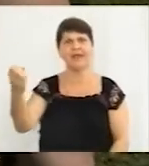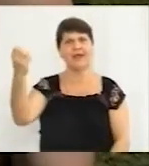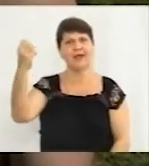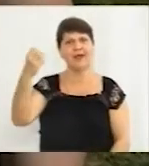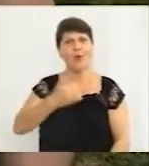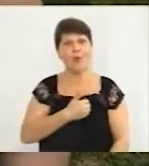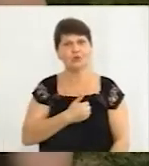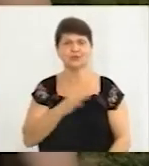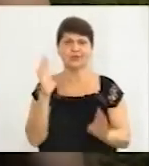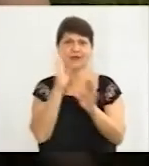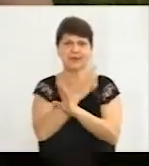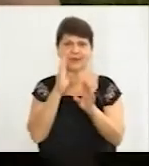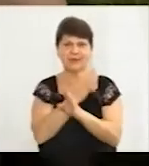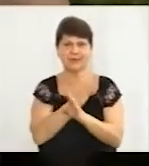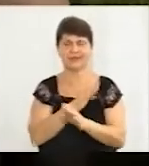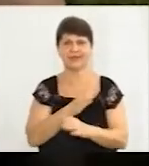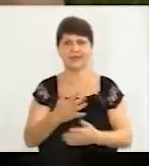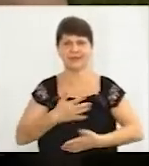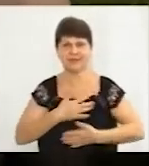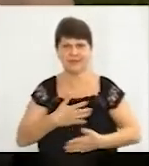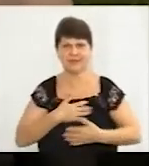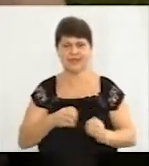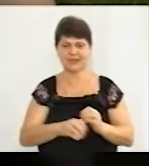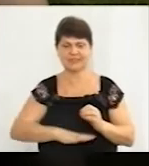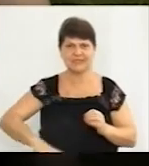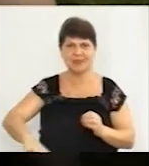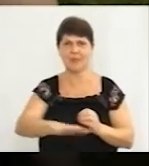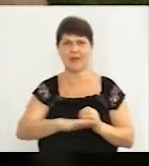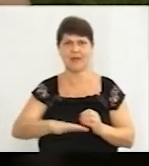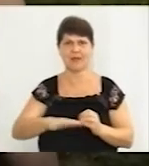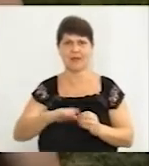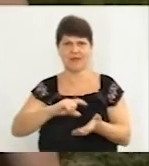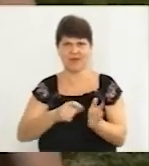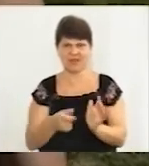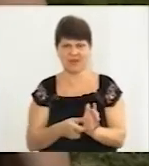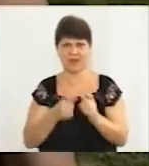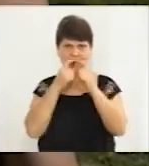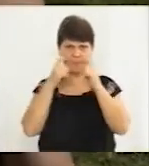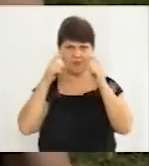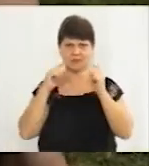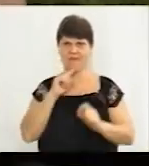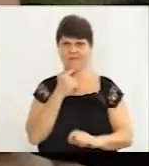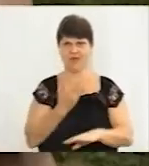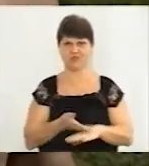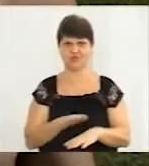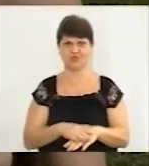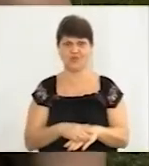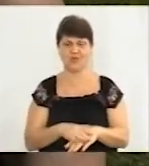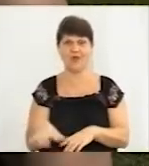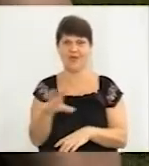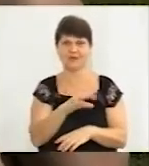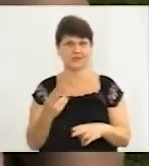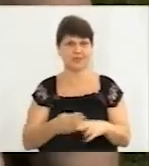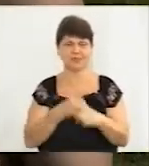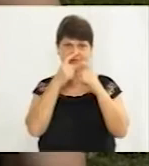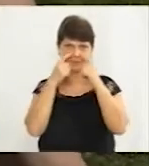кислород, земля босиком, пройтися, то квартира цілу зиму під маскою дуже важко. Якось так. Тут всі вже без